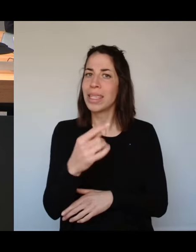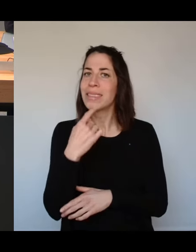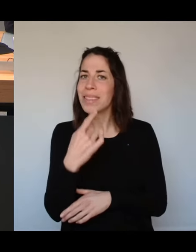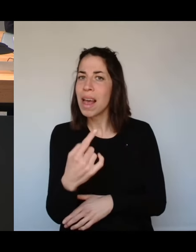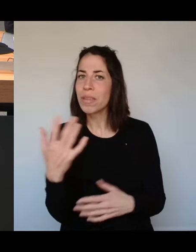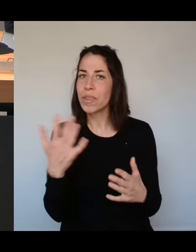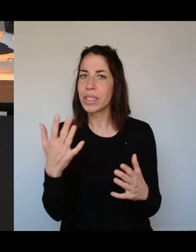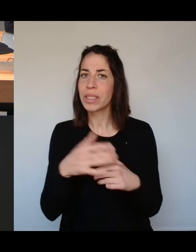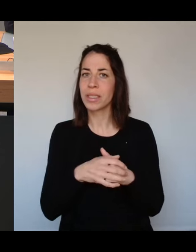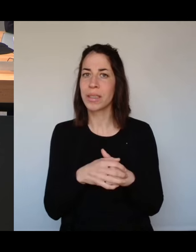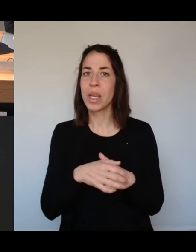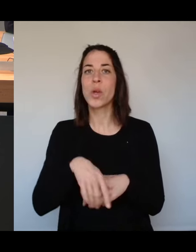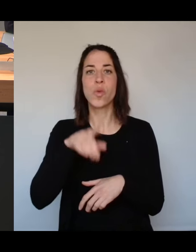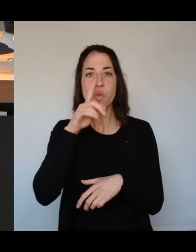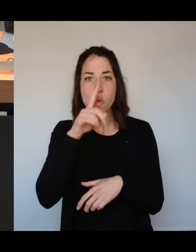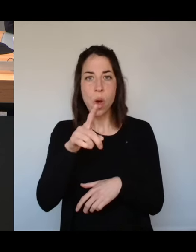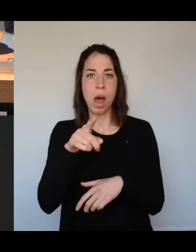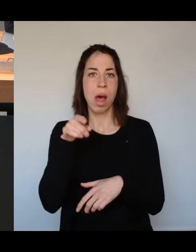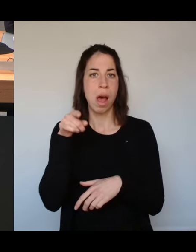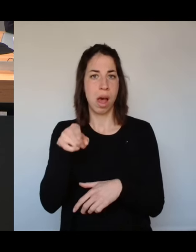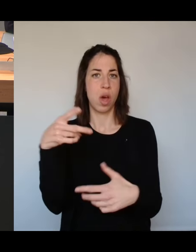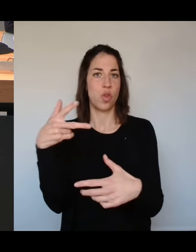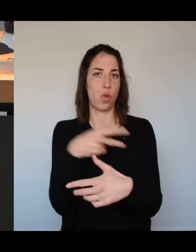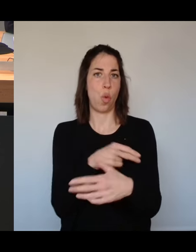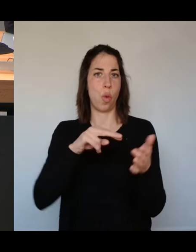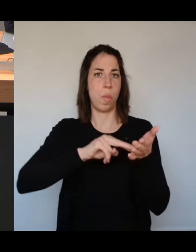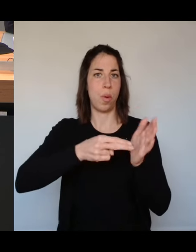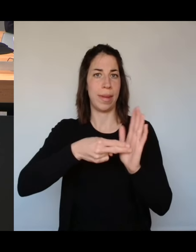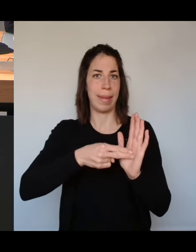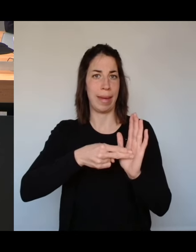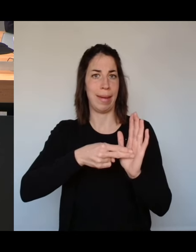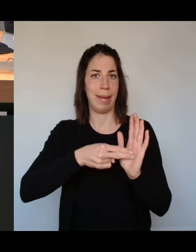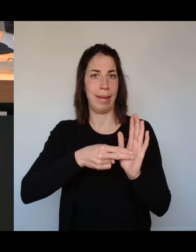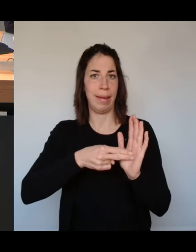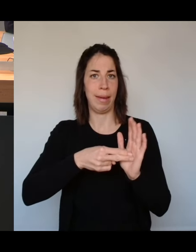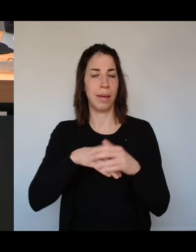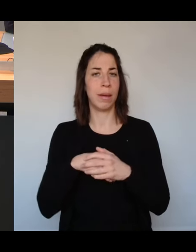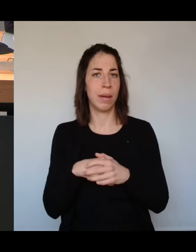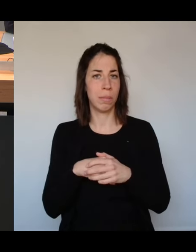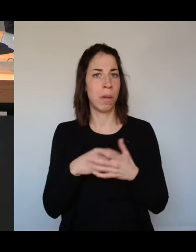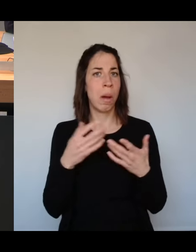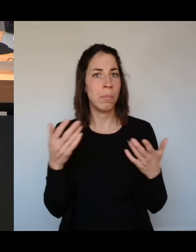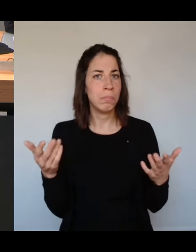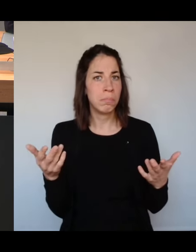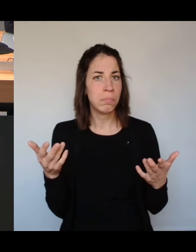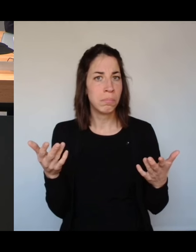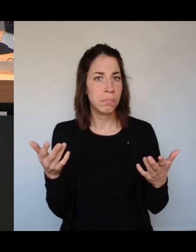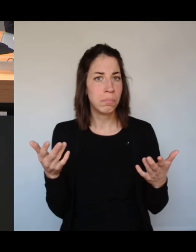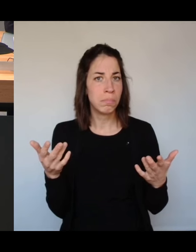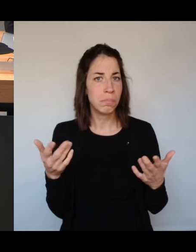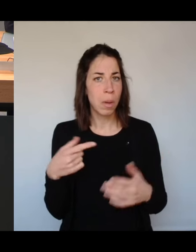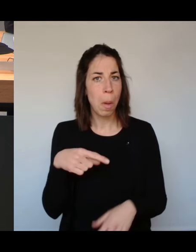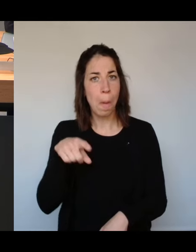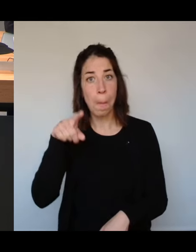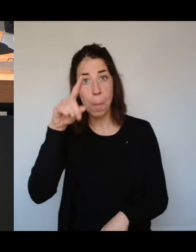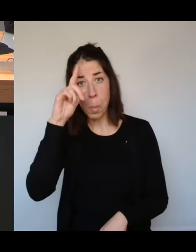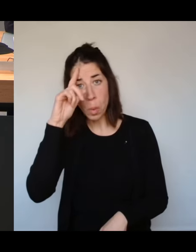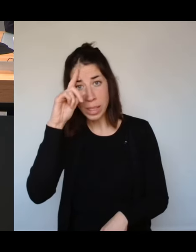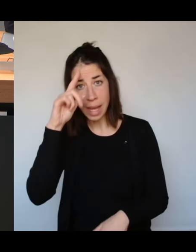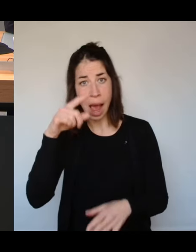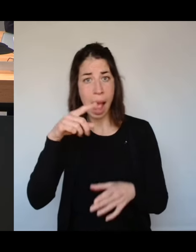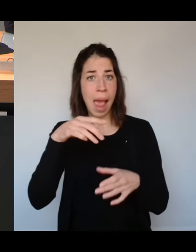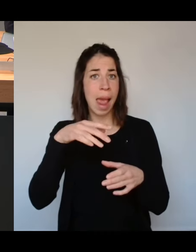mehr davon, dass es vielleicht auch einen polizeilichen und innenpolitischen Ansatz gibt, Und übrigens, wir stehen